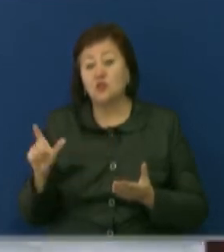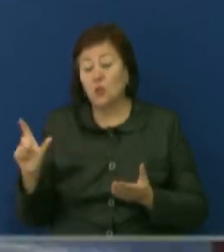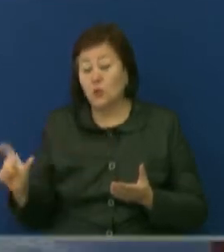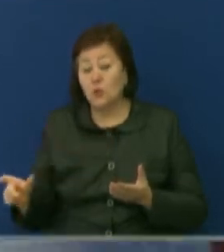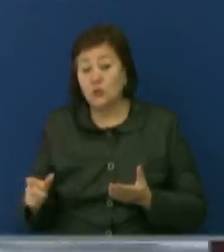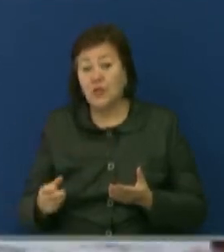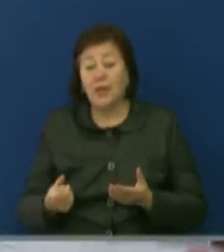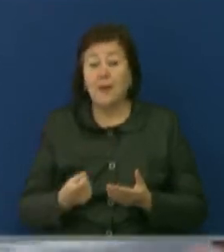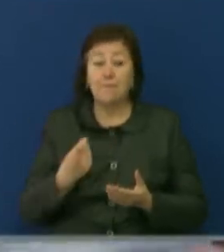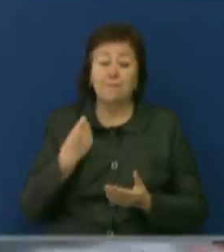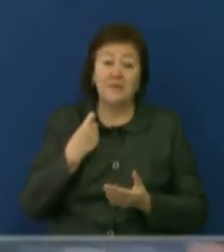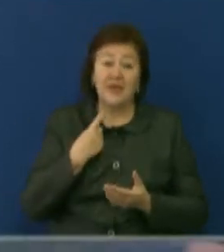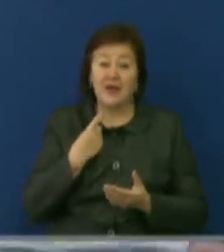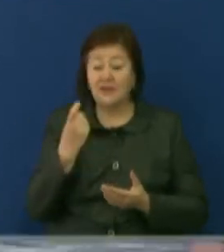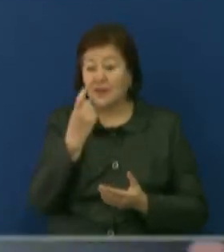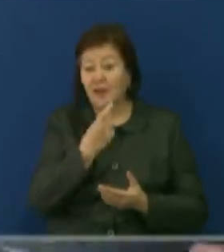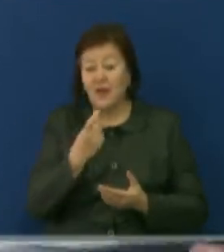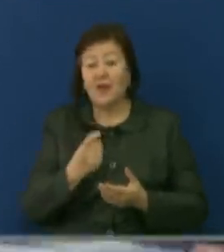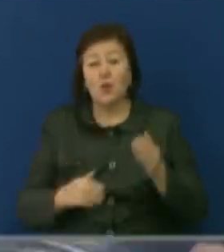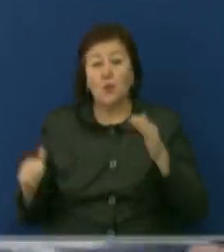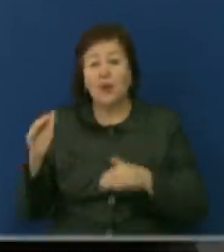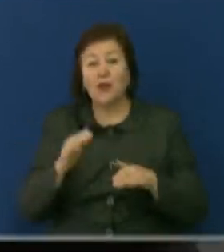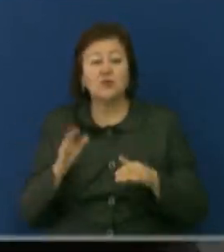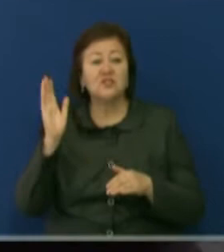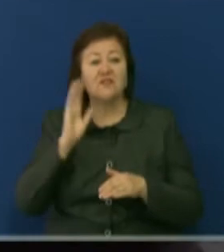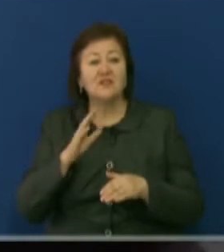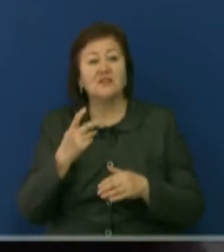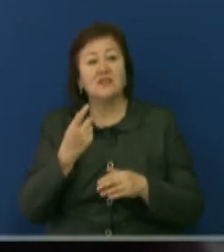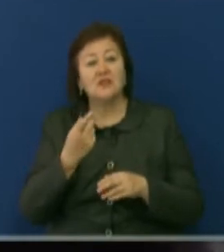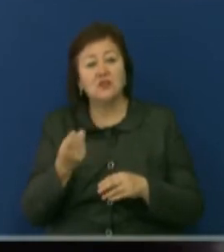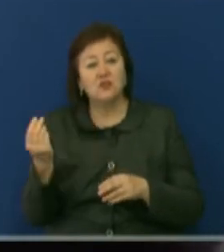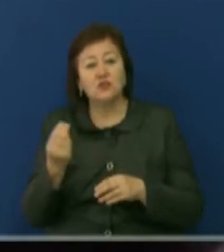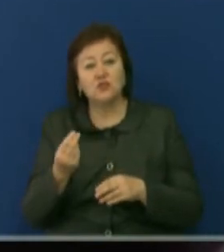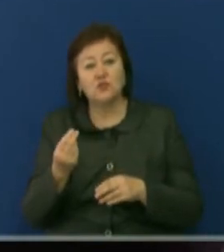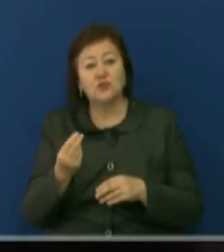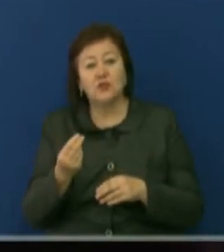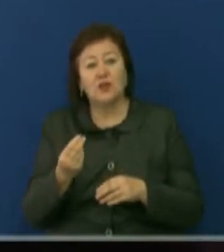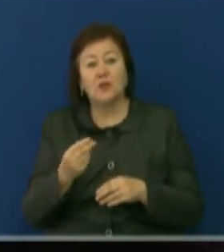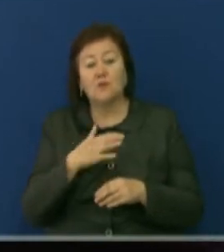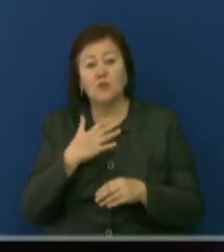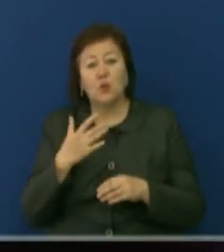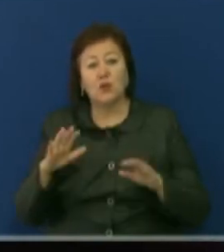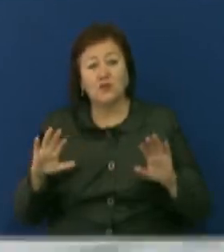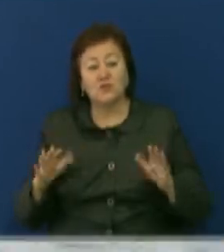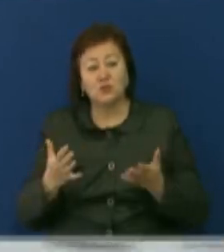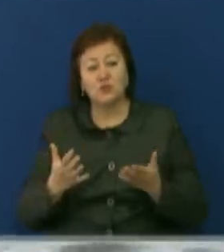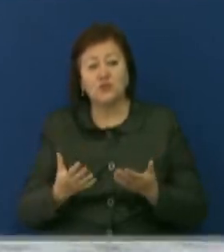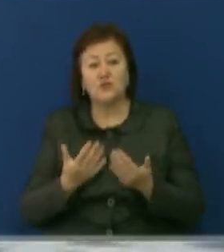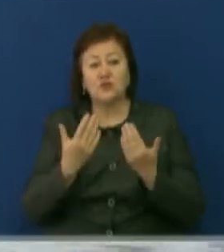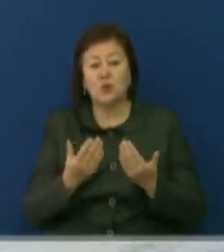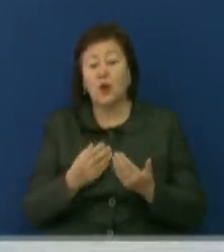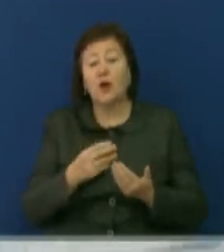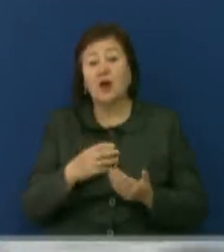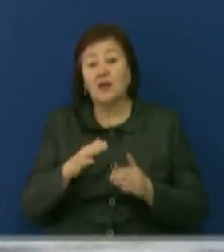күйінде суға шомылудың салдарынан болады. Сонымен қатар, балалар арасындағы жазатайым оқиғалардың тіркелуіне ата-аналардың балаларын